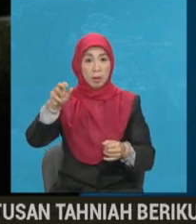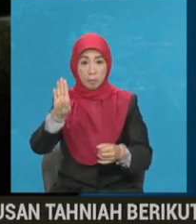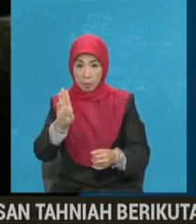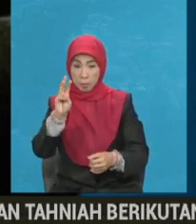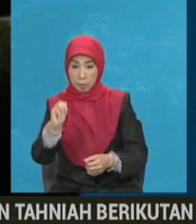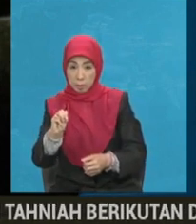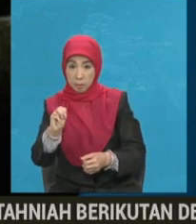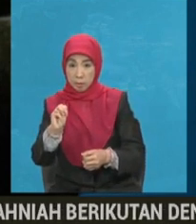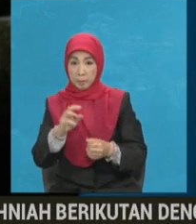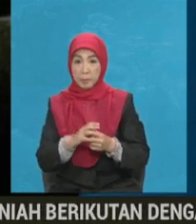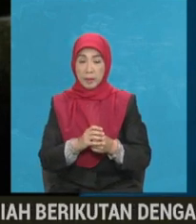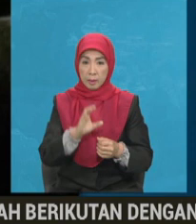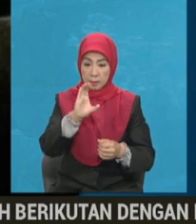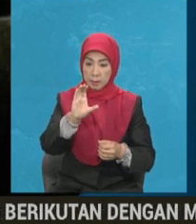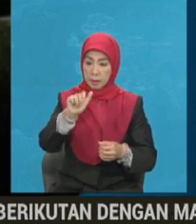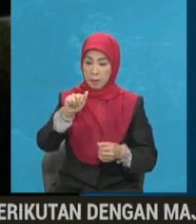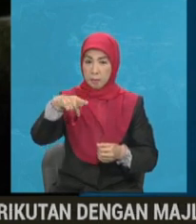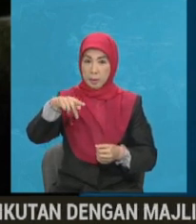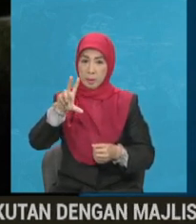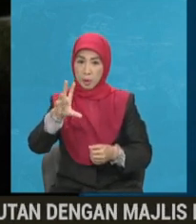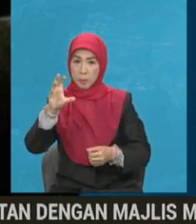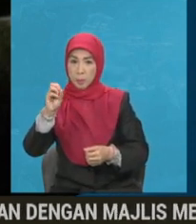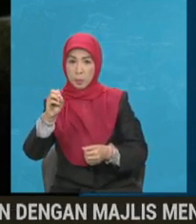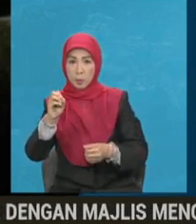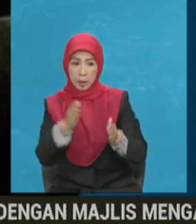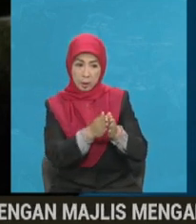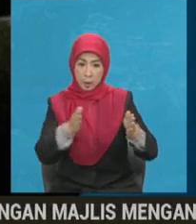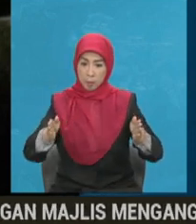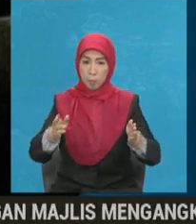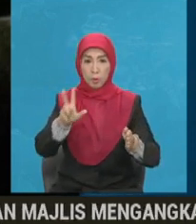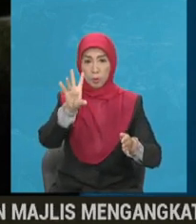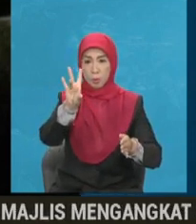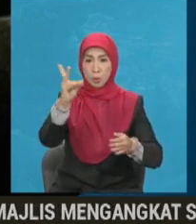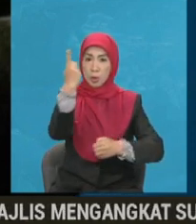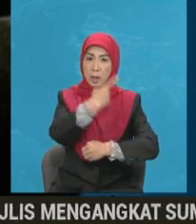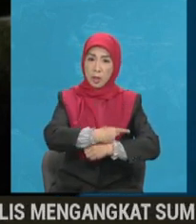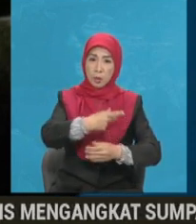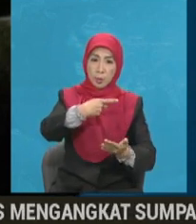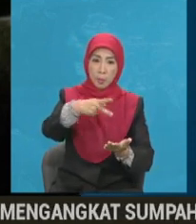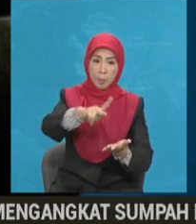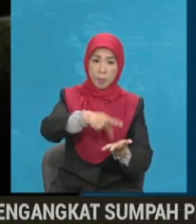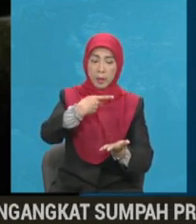softlens xc30 dan diberi tempo tujuh hari untuk membayarnya